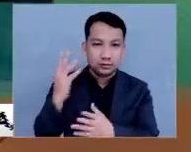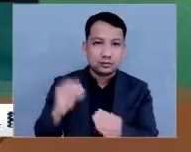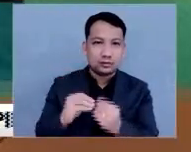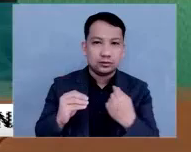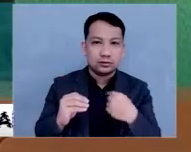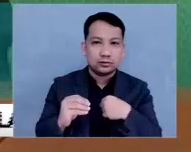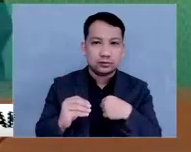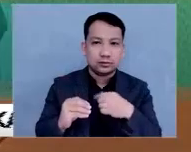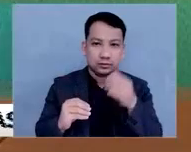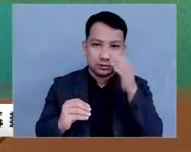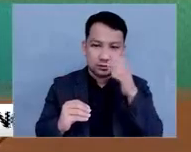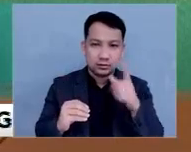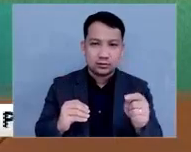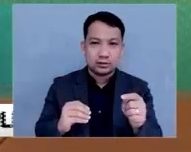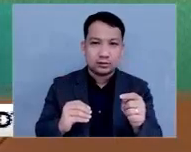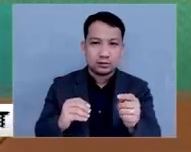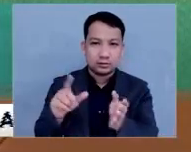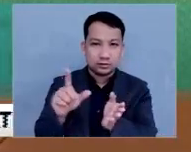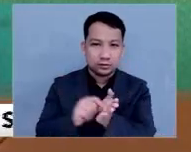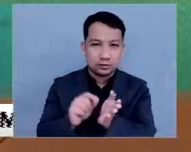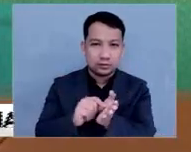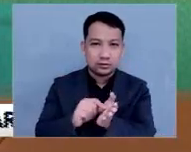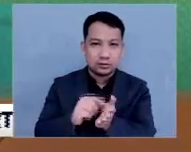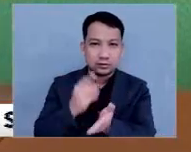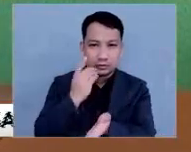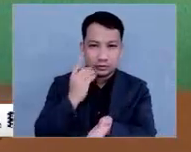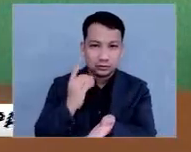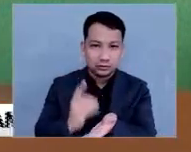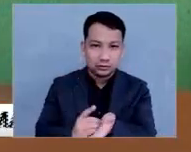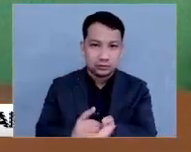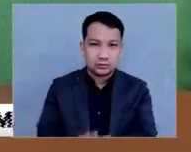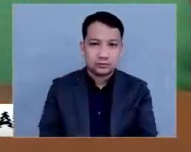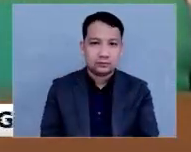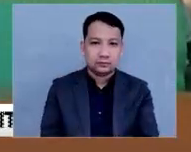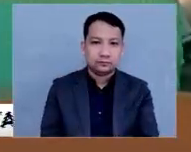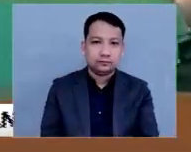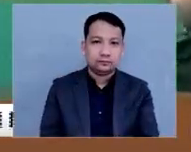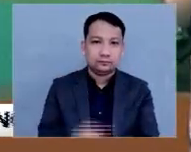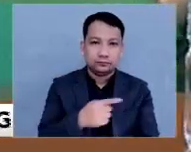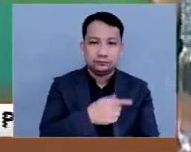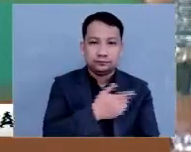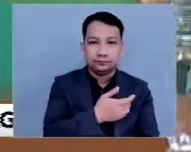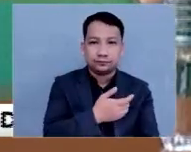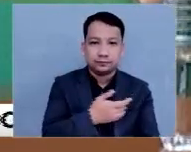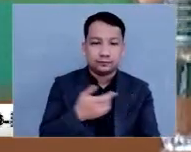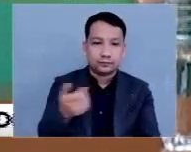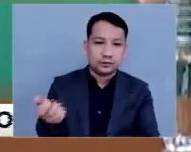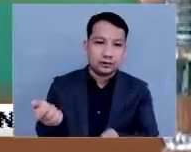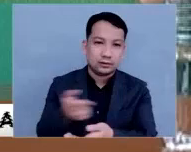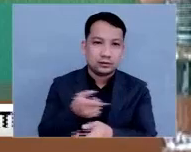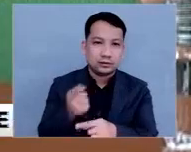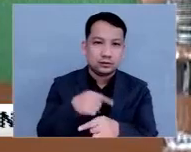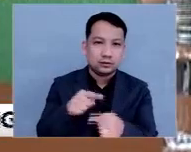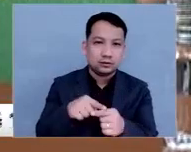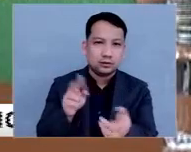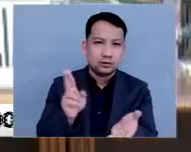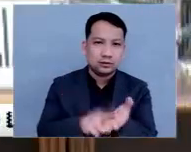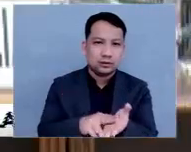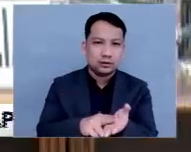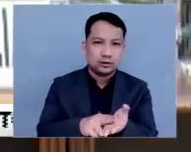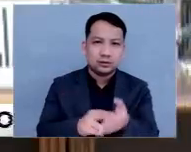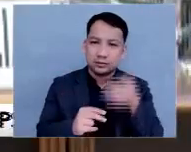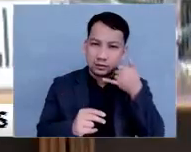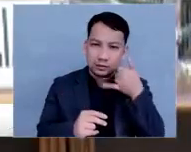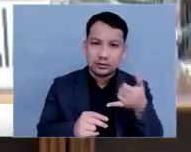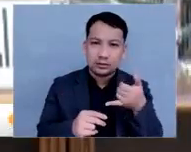Kath salaz ah Yes po your honor pinakuha po ni Ma'am saan nanggaling yung sign documents ah tumawag po